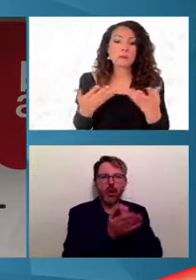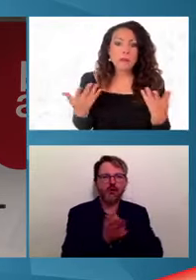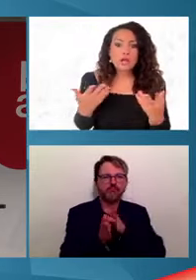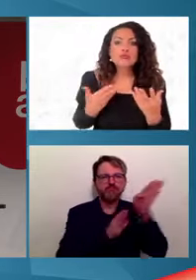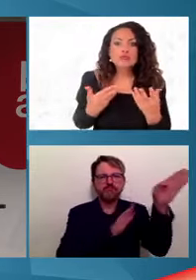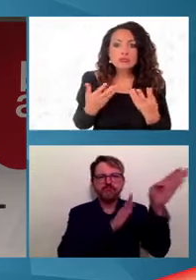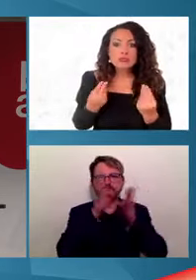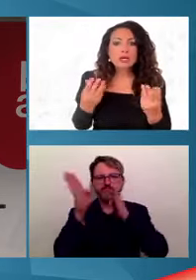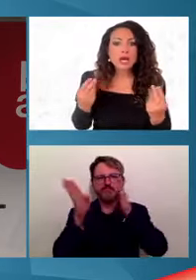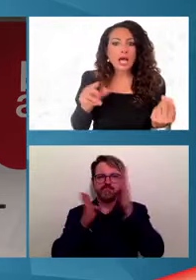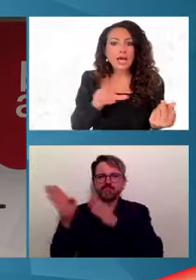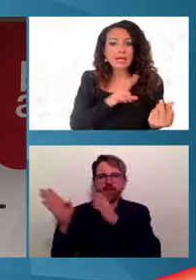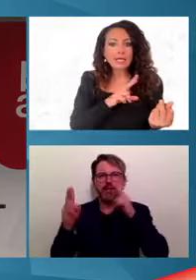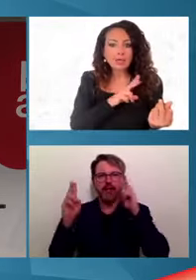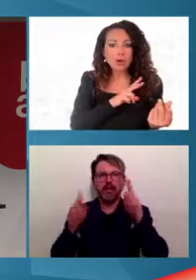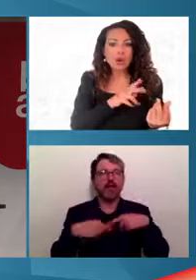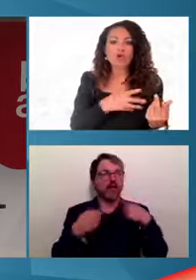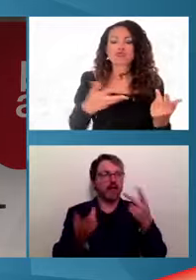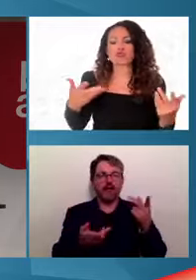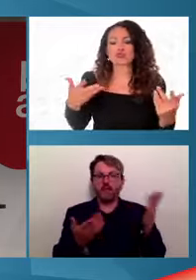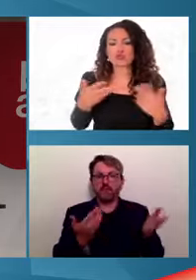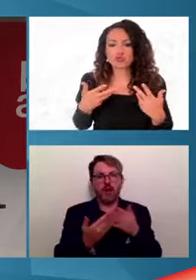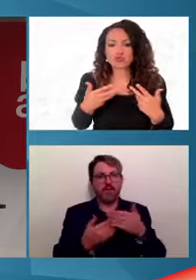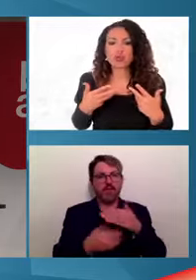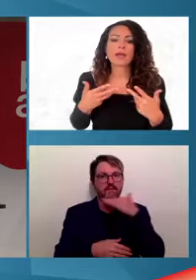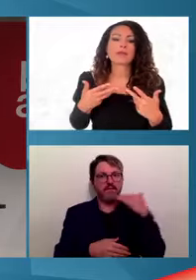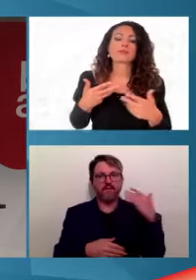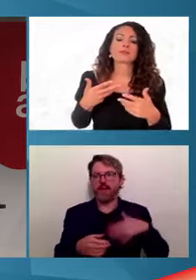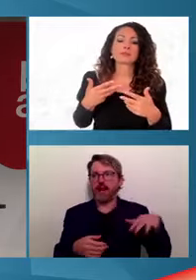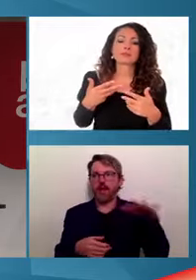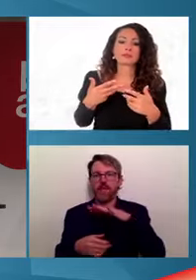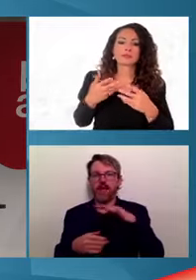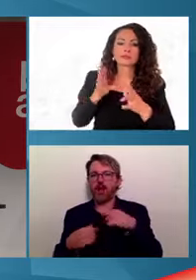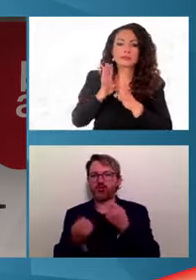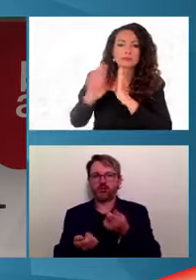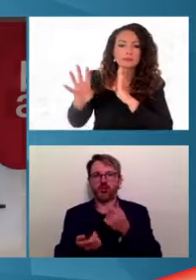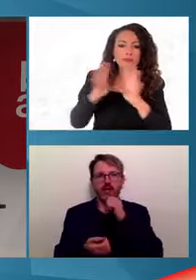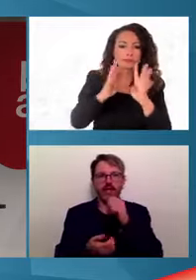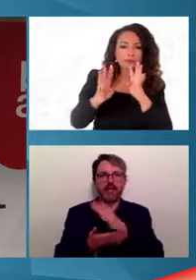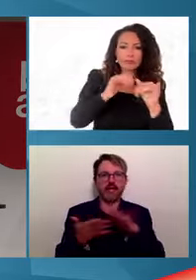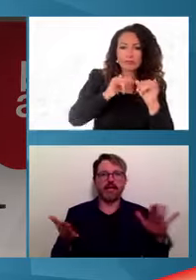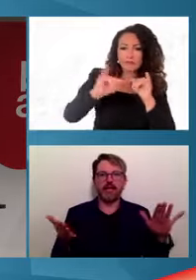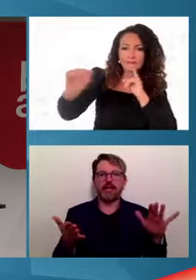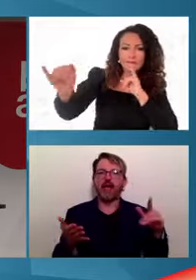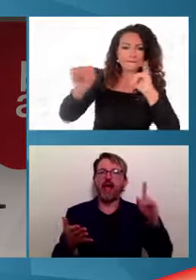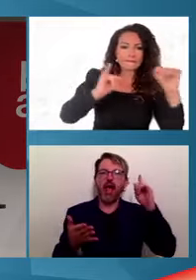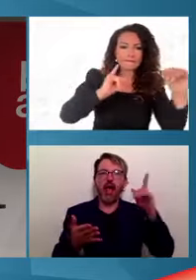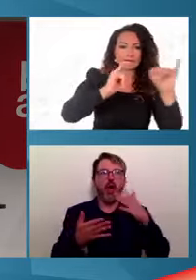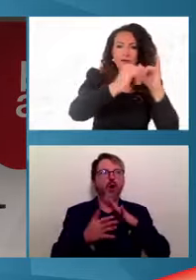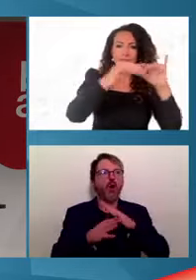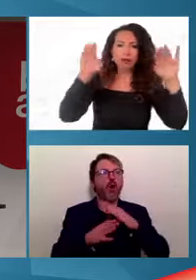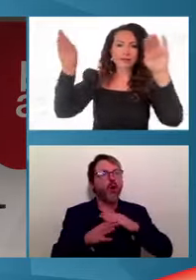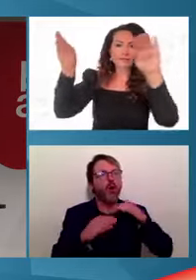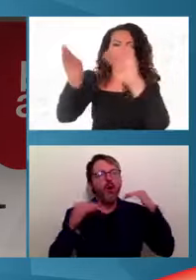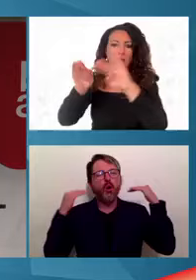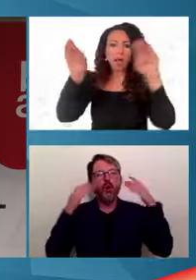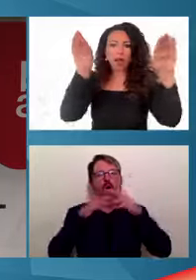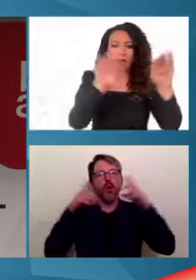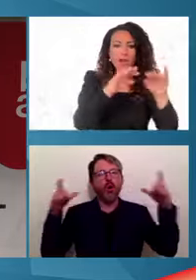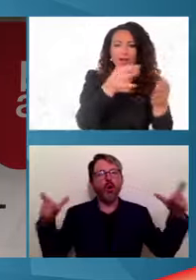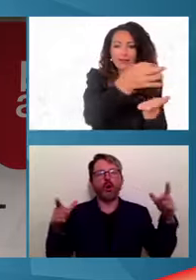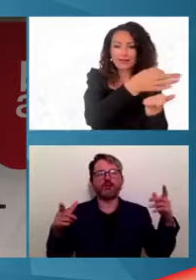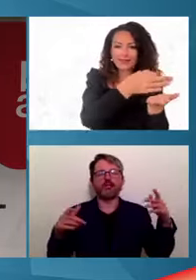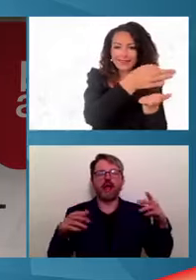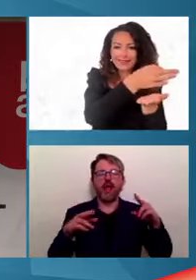schätzen, denn das ist in vielen Gebieten nicht mehr der Fall, bis zu den großen Hidden Champions und Weltmarktführern. Wir müssen alles